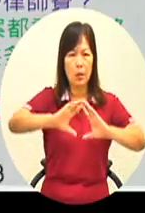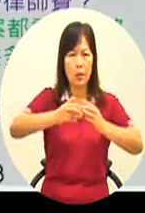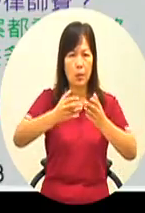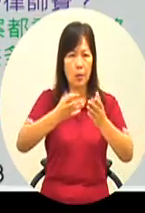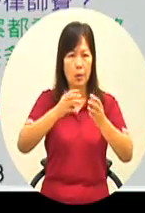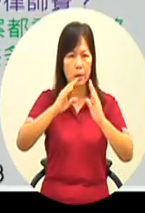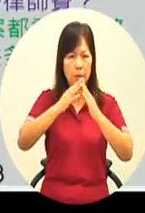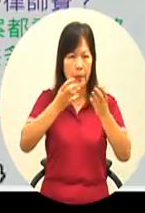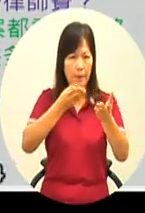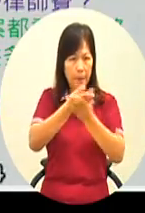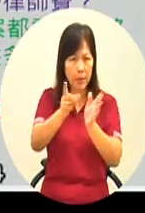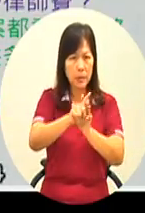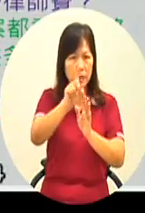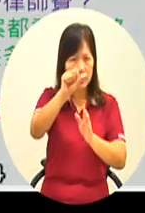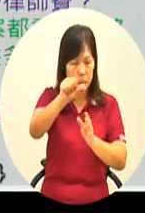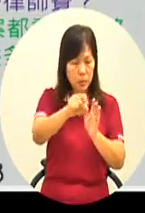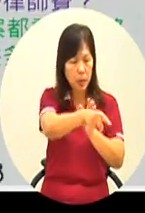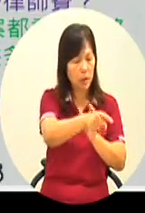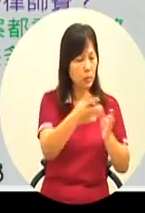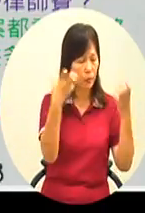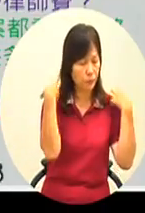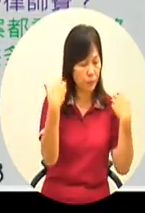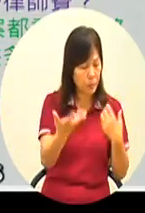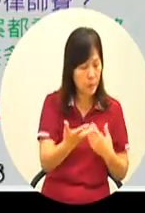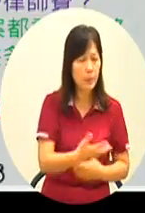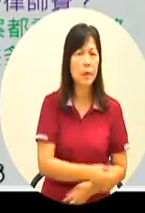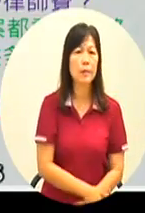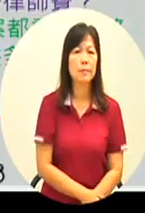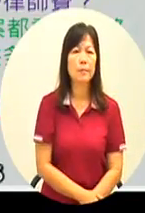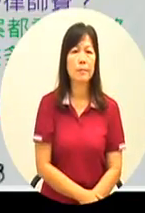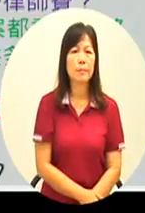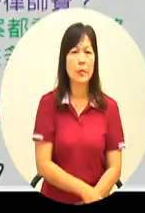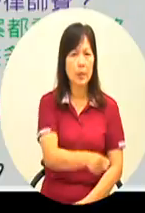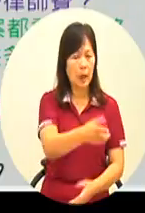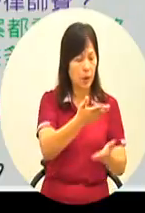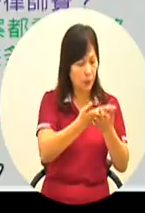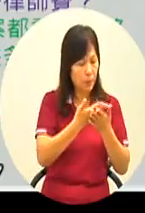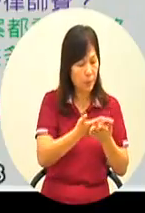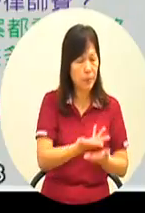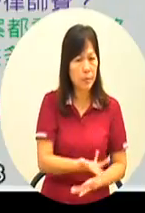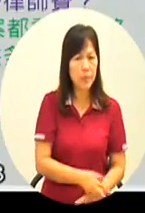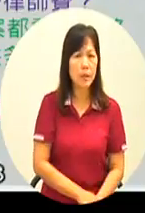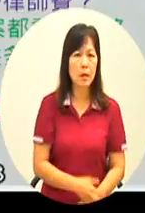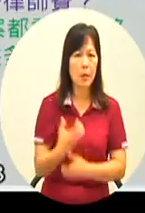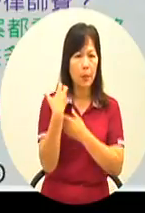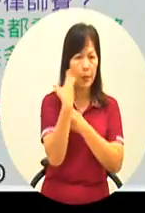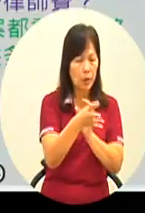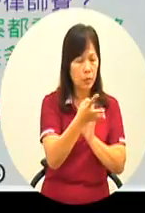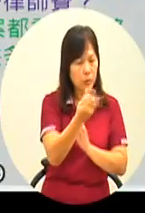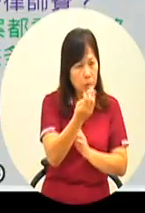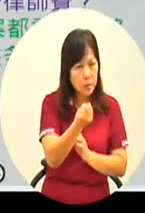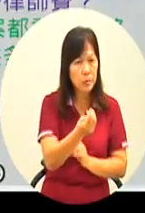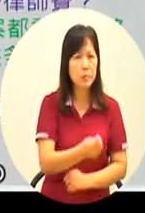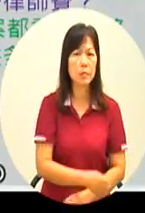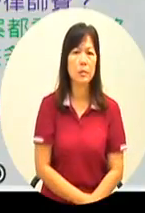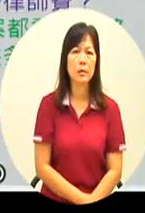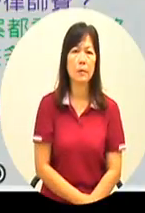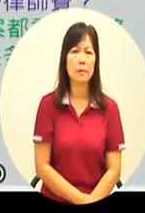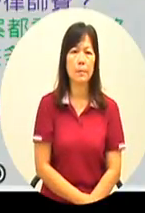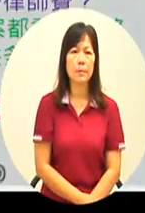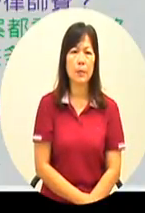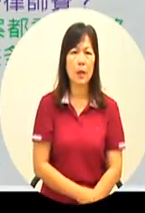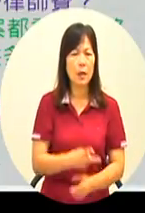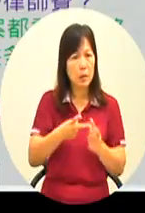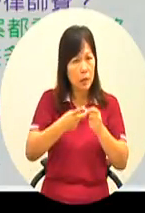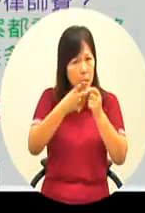是不是由许明春律师来承受，他来接，委托金是多少钱？二审